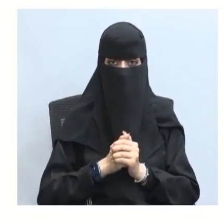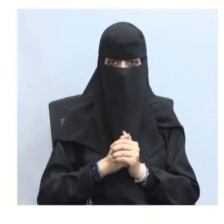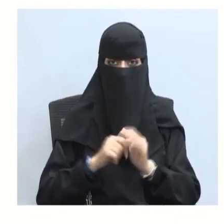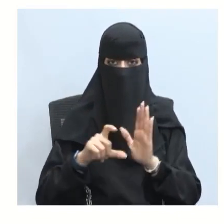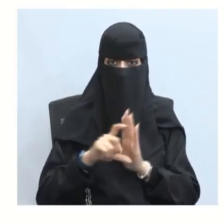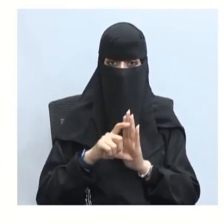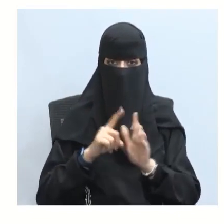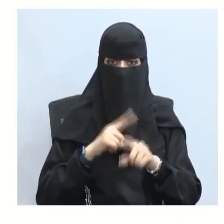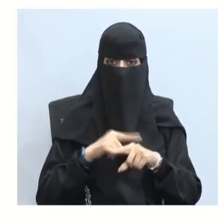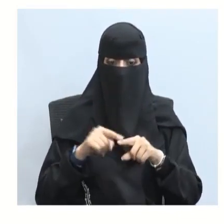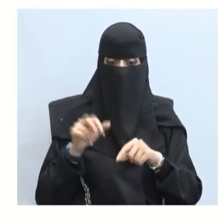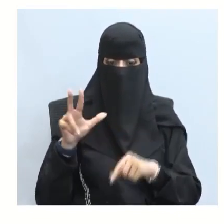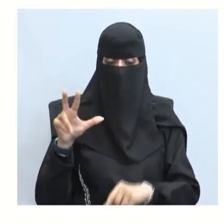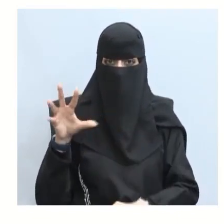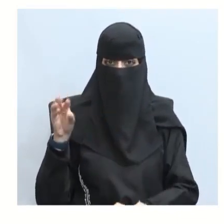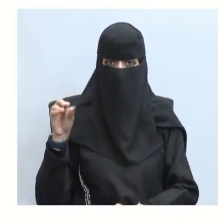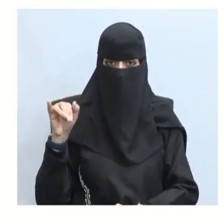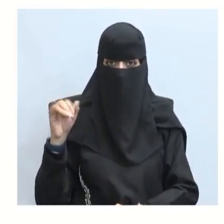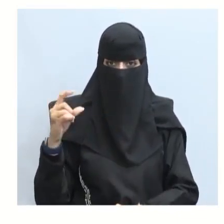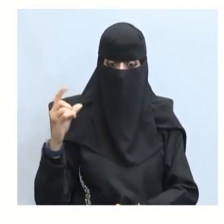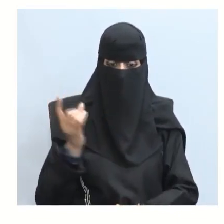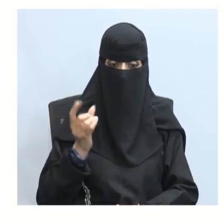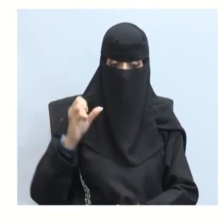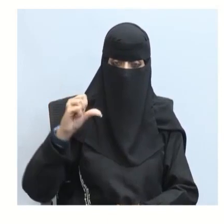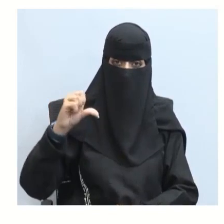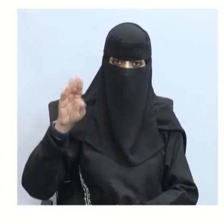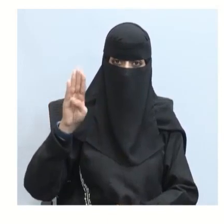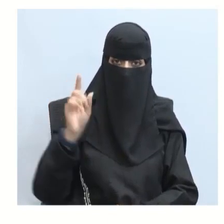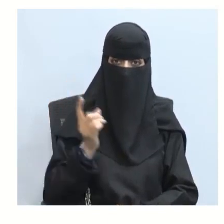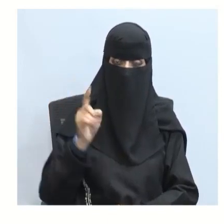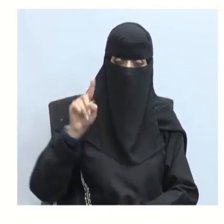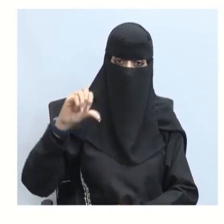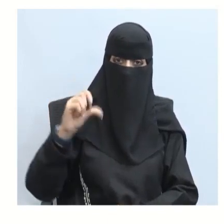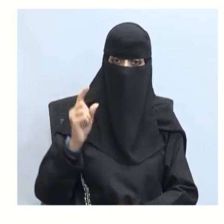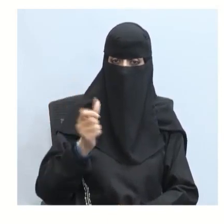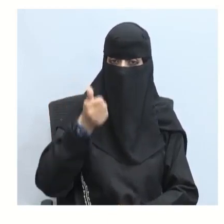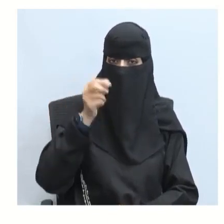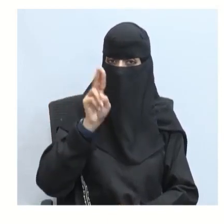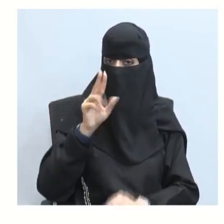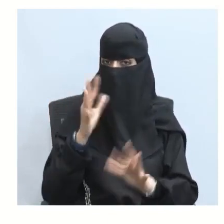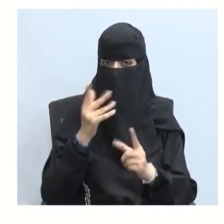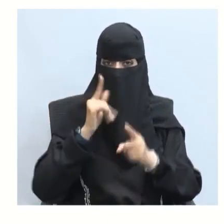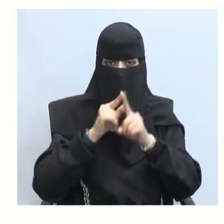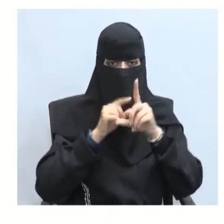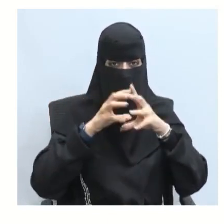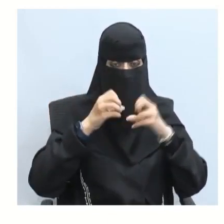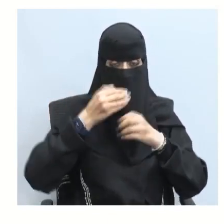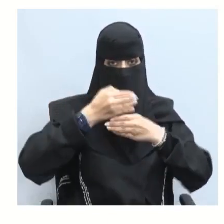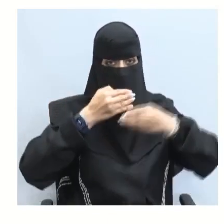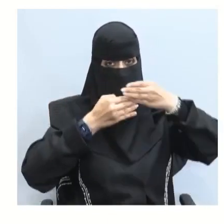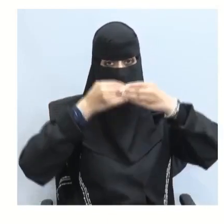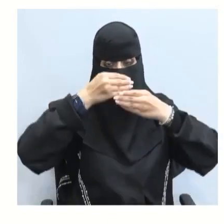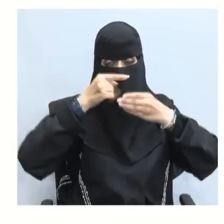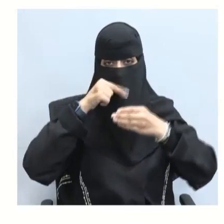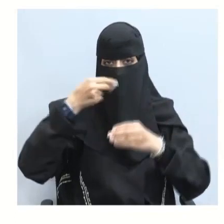مقدمه الى الهيدروكربونات وهو عنوان الدرس الاول الفكره الرئيسه فيه الهيدروكربونات هي مركبات عضويه